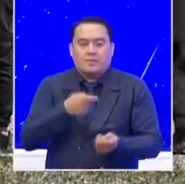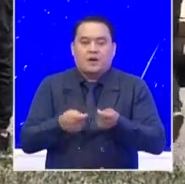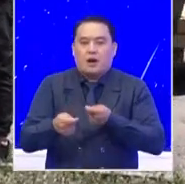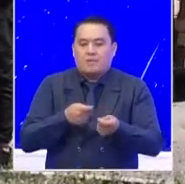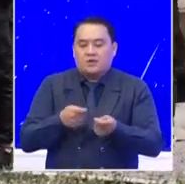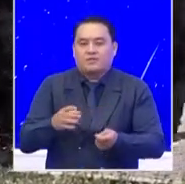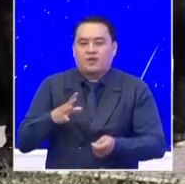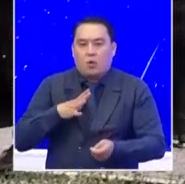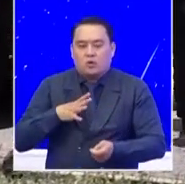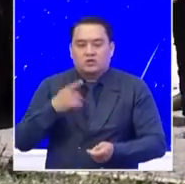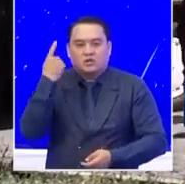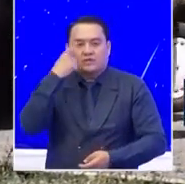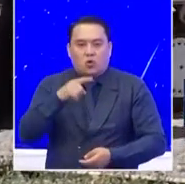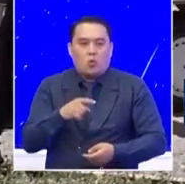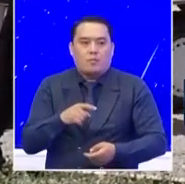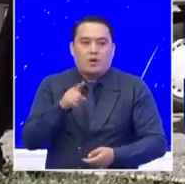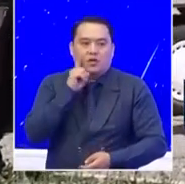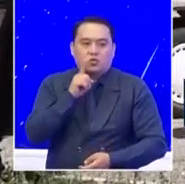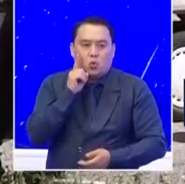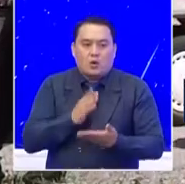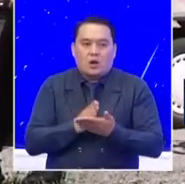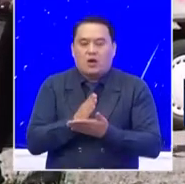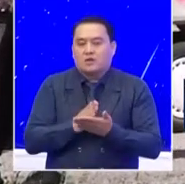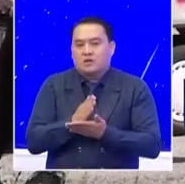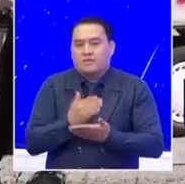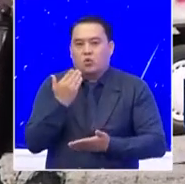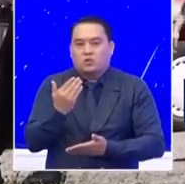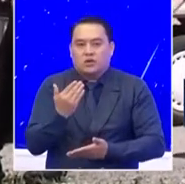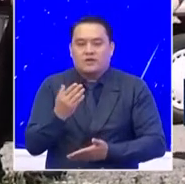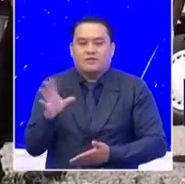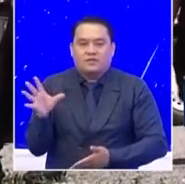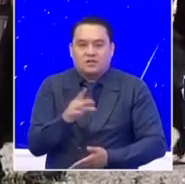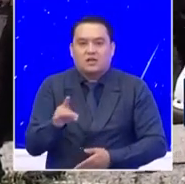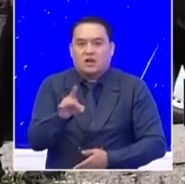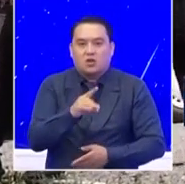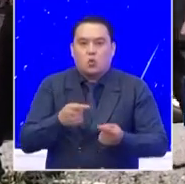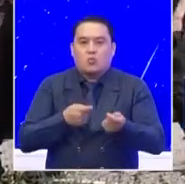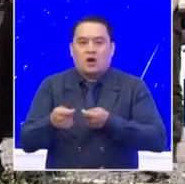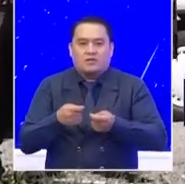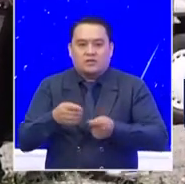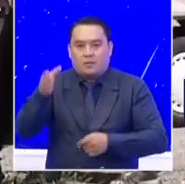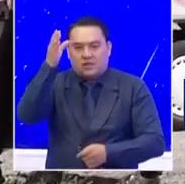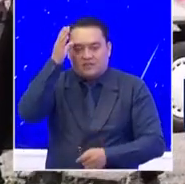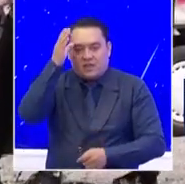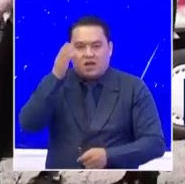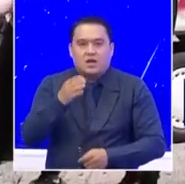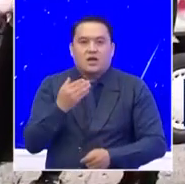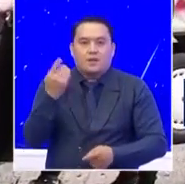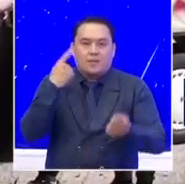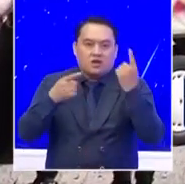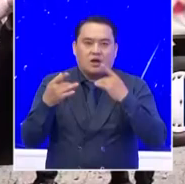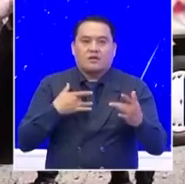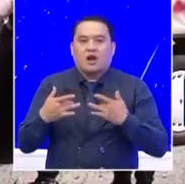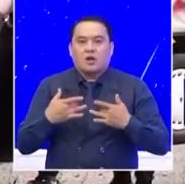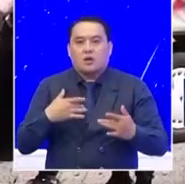Данное мероприятие инициировано Управлением молодежной политики Алматинской области и региональным управлением образования. Аниматоры и